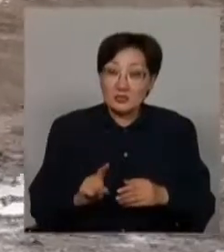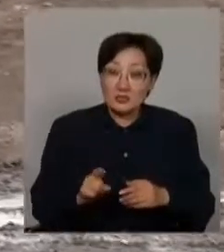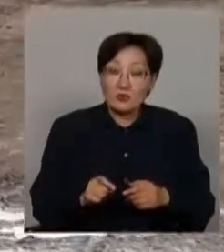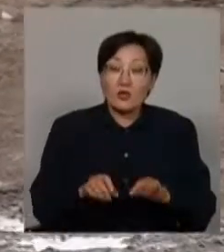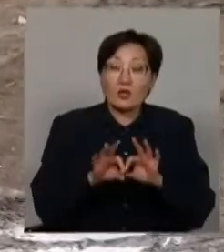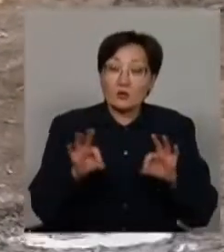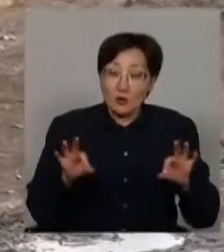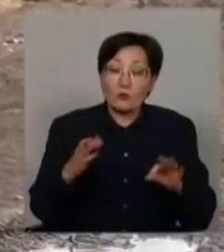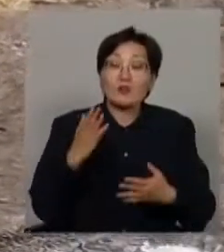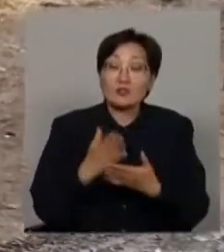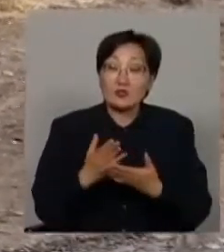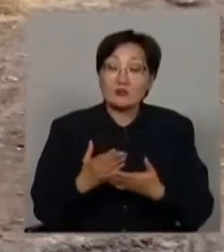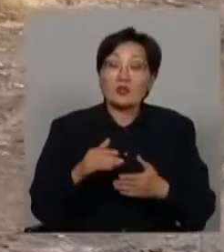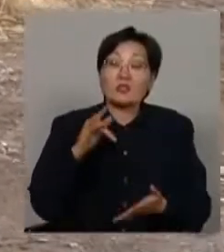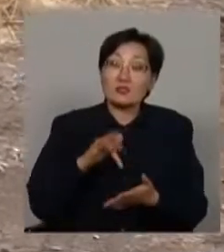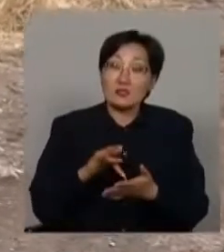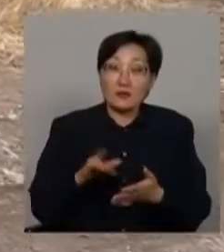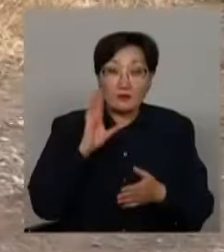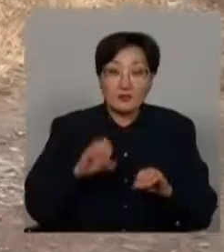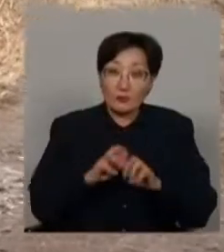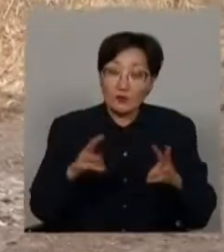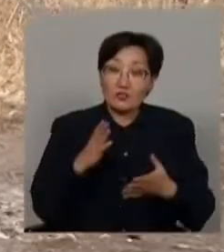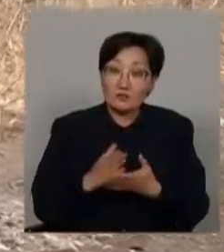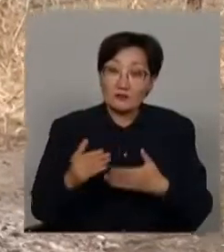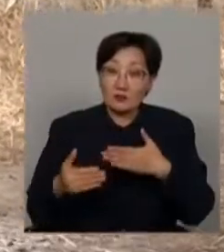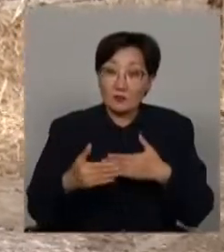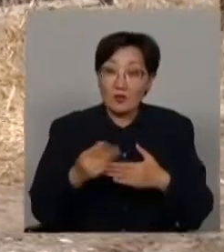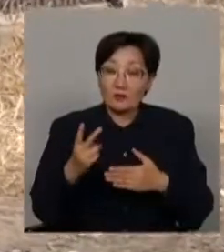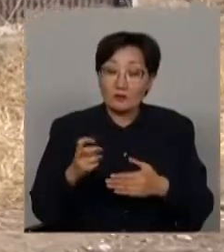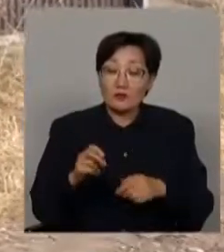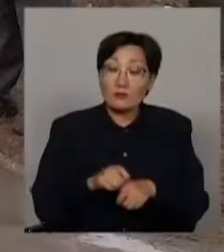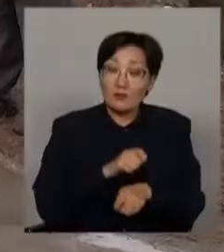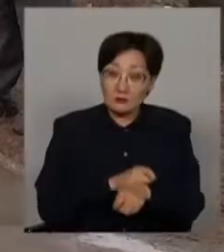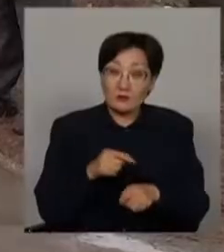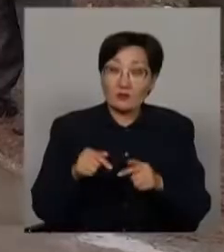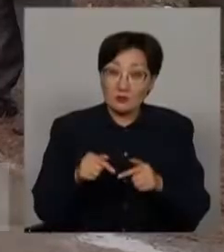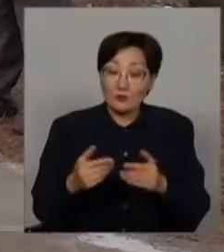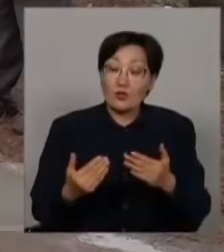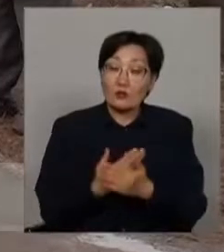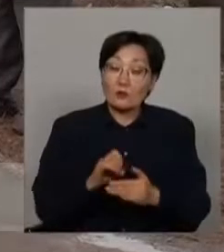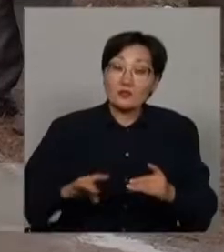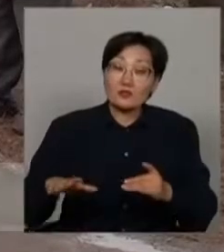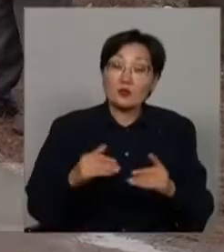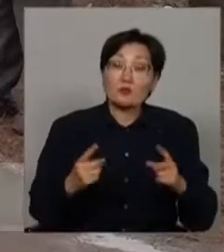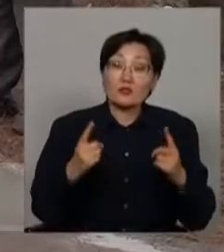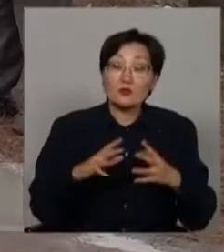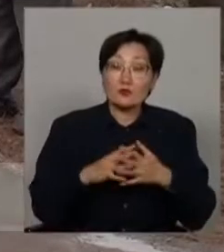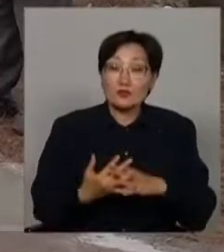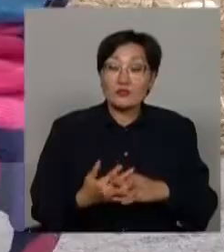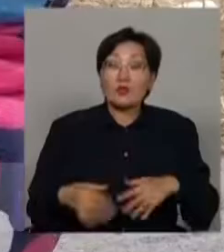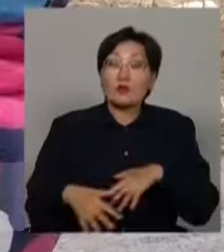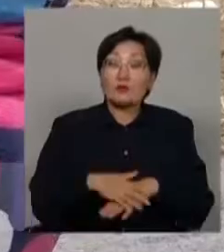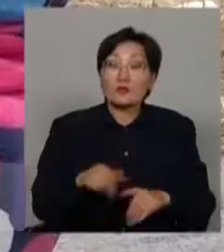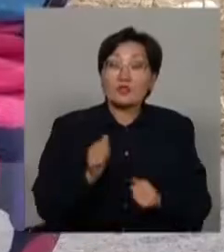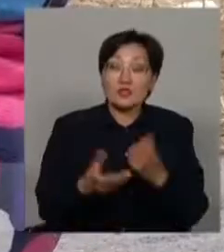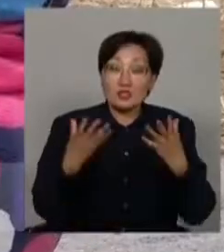трубы проложены, а точка центрального водоснабжения находится всего в 200 метрах отсюда. В новом микрорайоне крупного поселка Узынагаш жители каждый